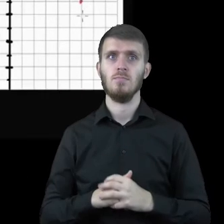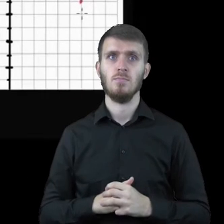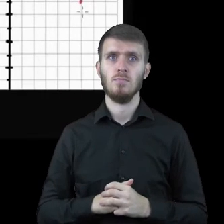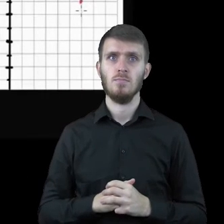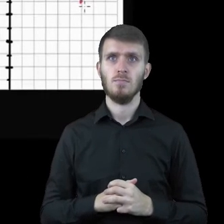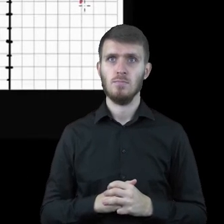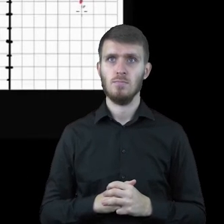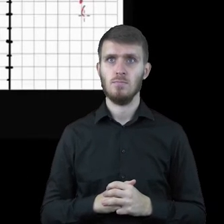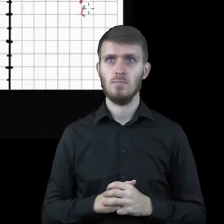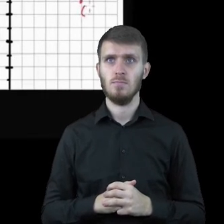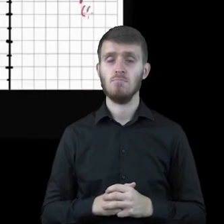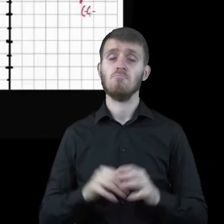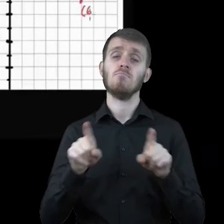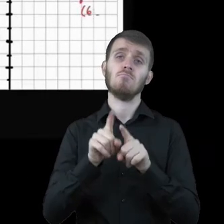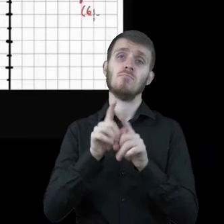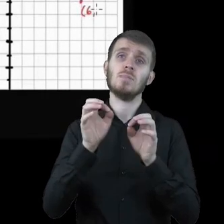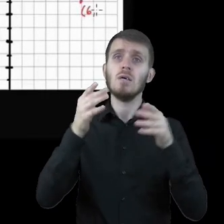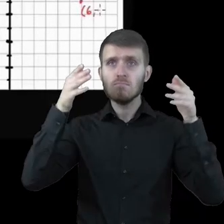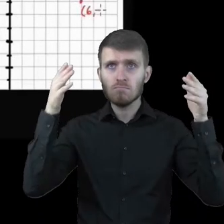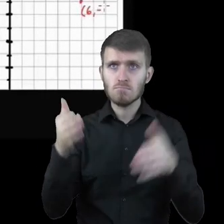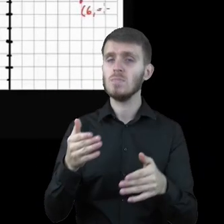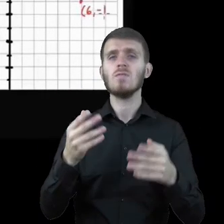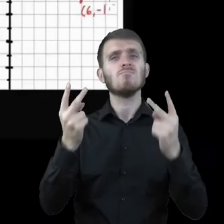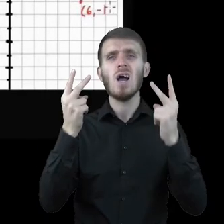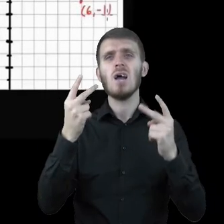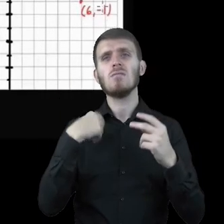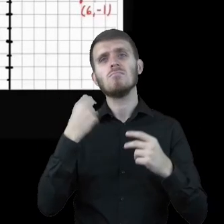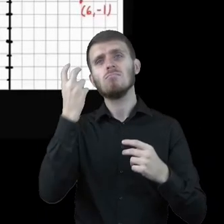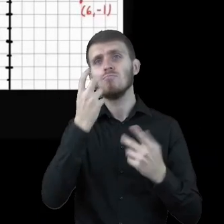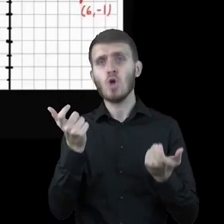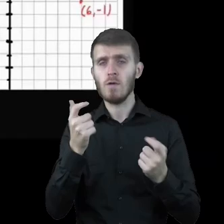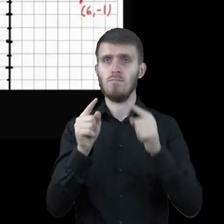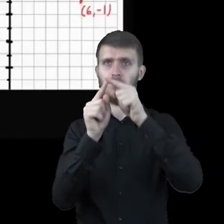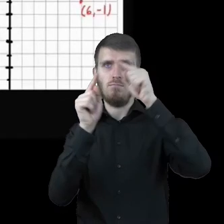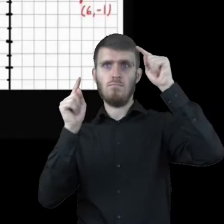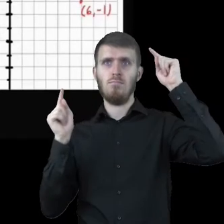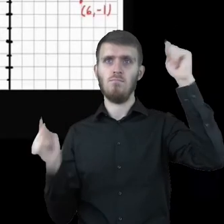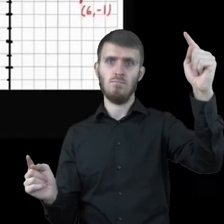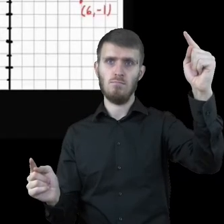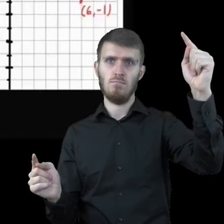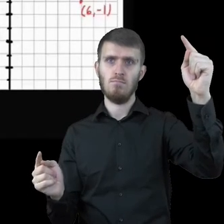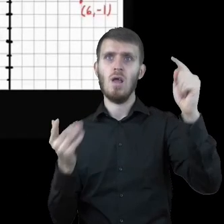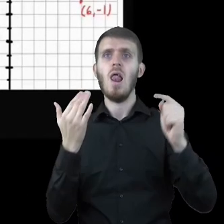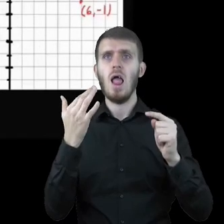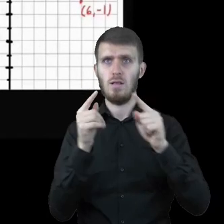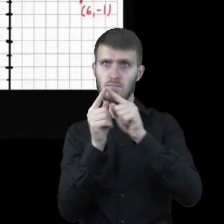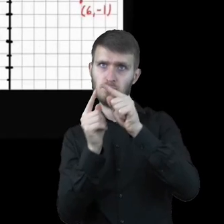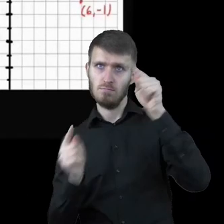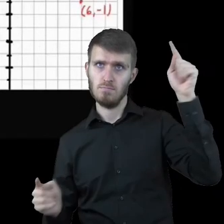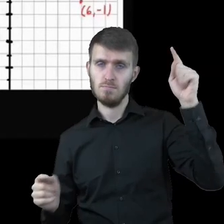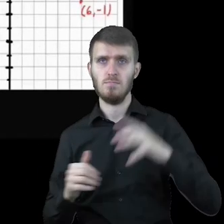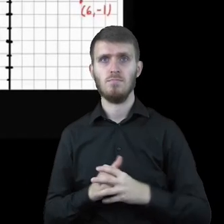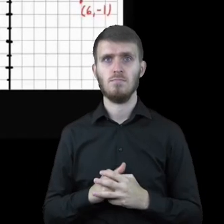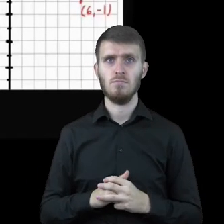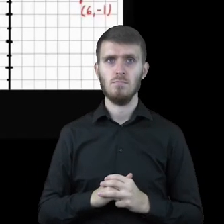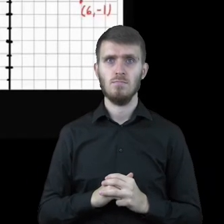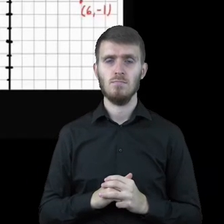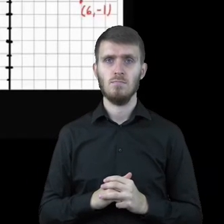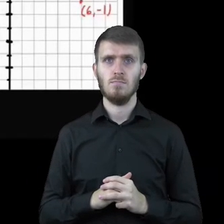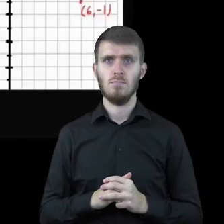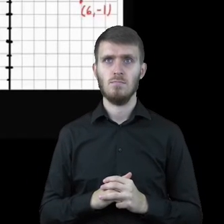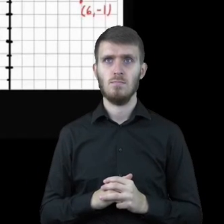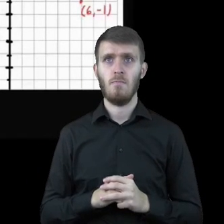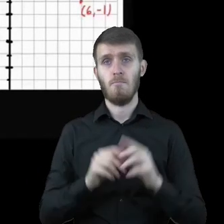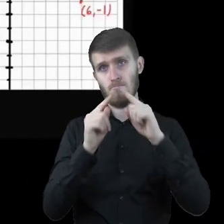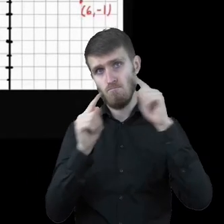tak? Tu jest punkt 6 minus 1. No i podobnie, ponownie interesuje